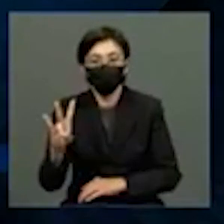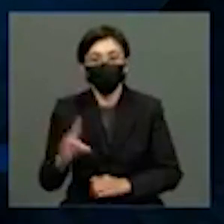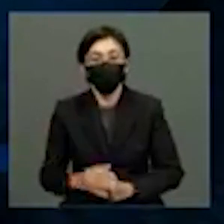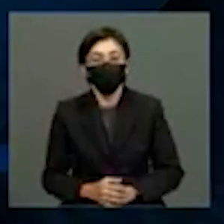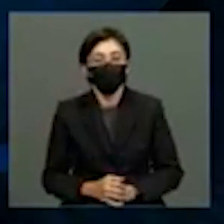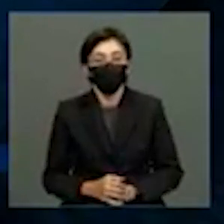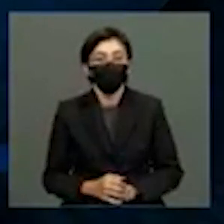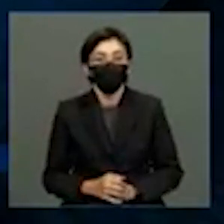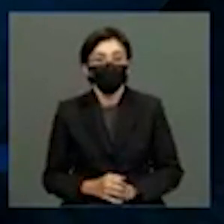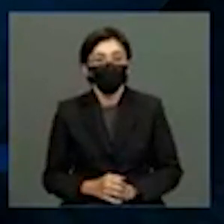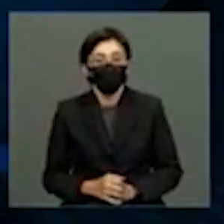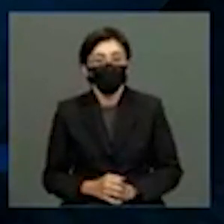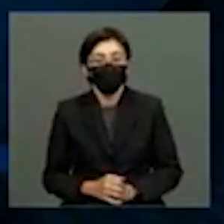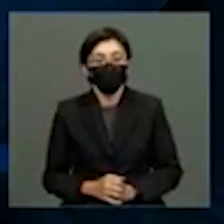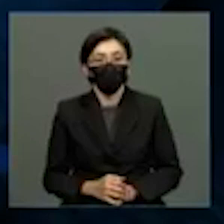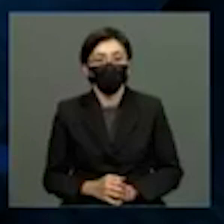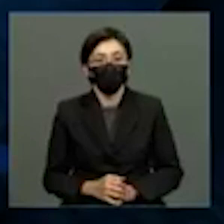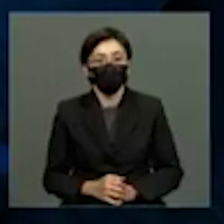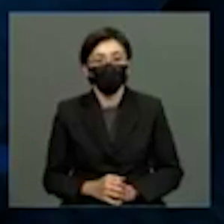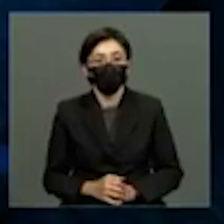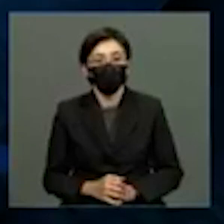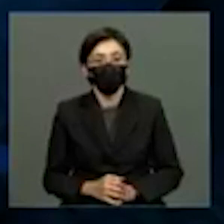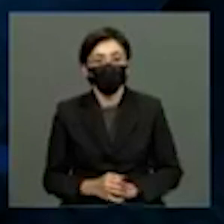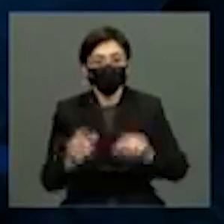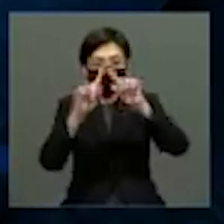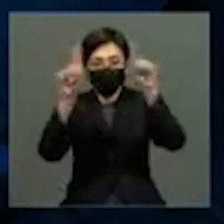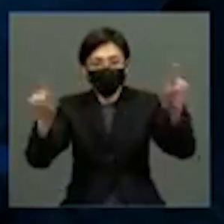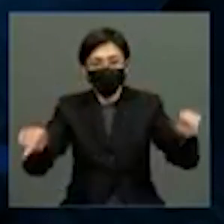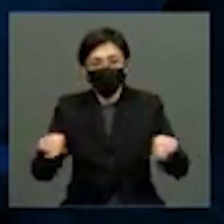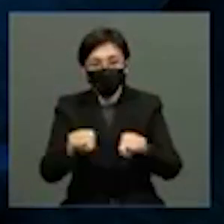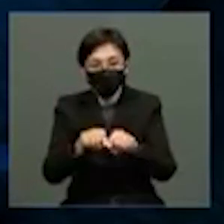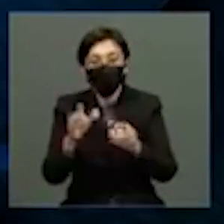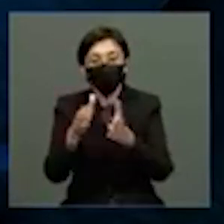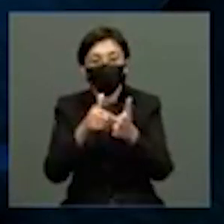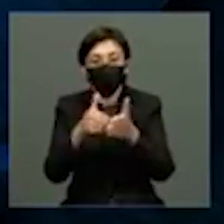ก็ไปดูในสกอร์บอร์ดที่เป็น